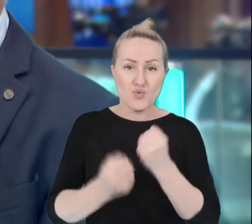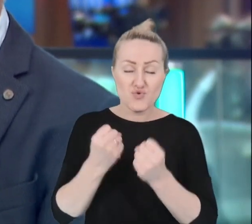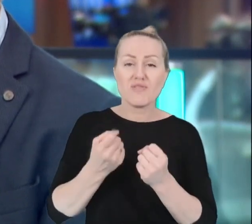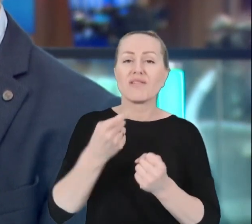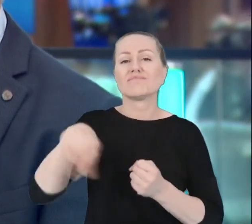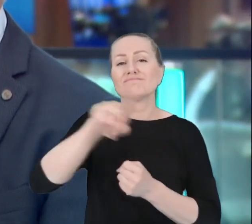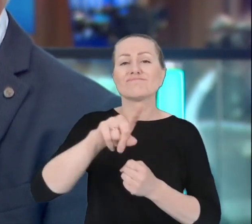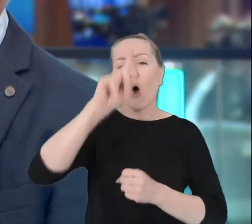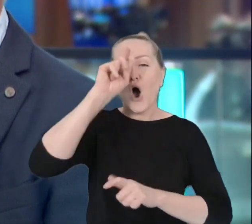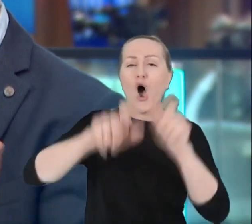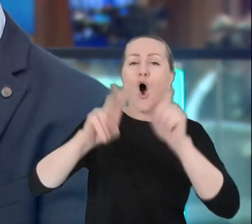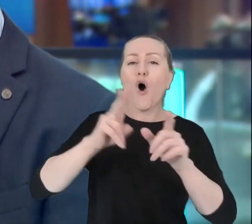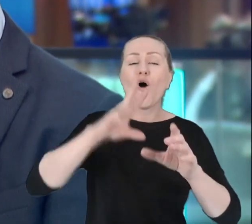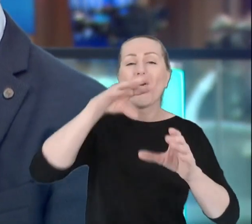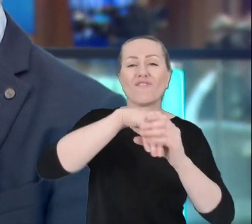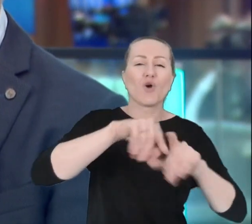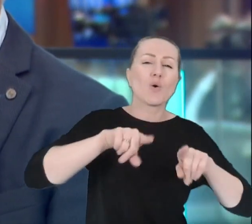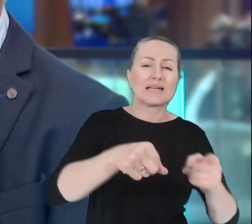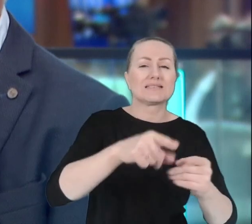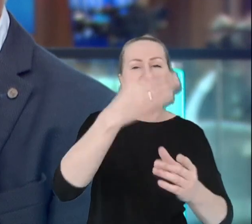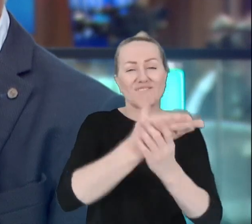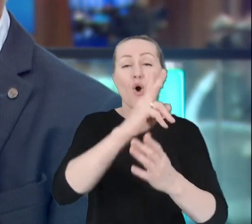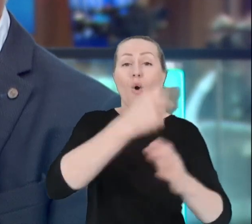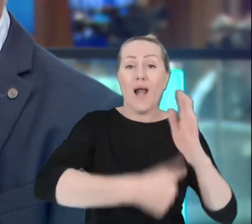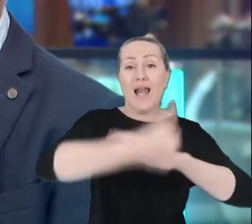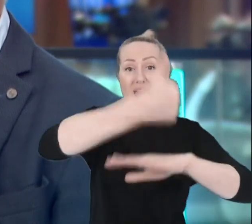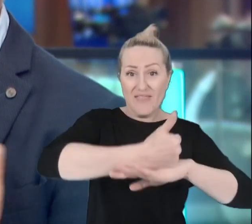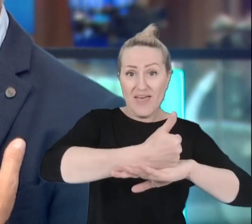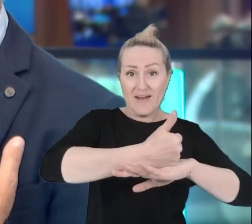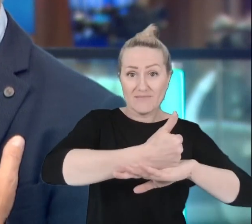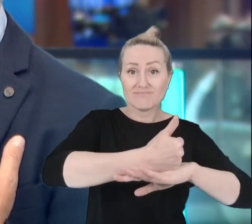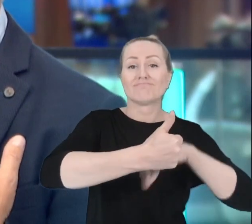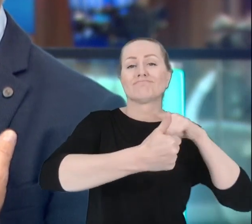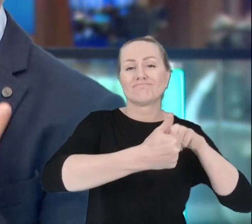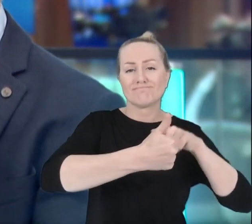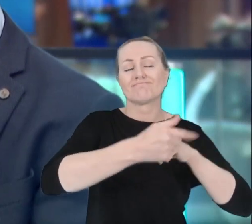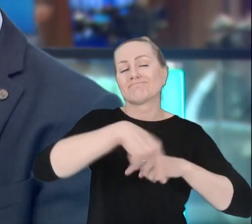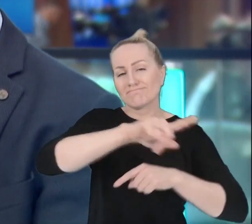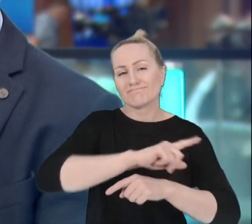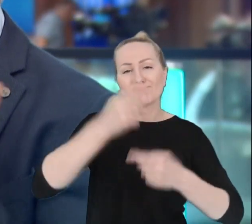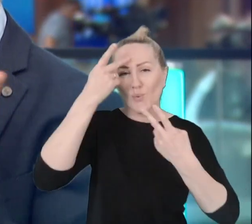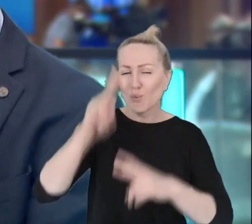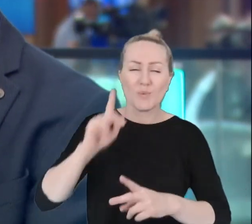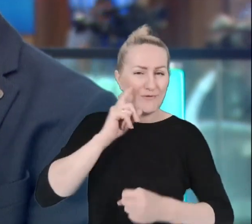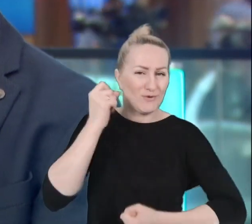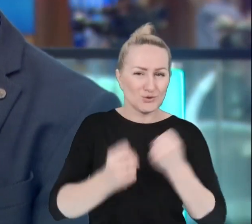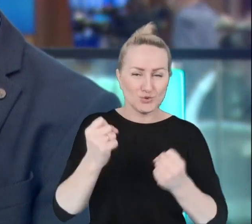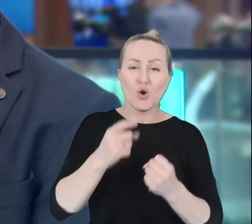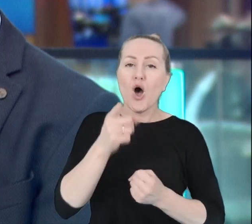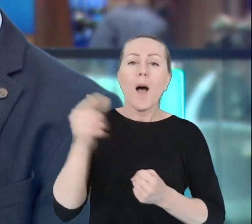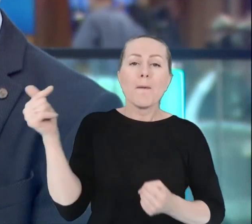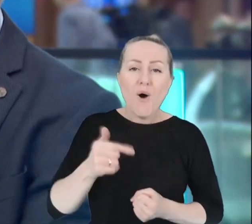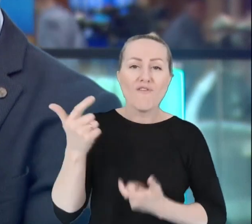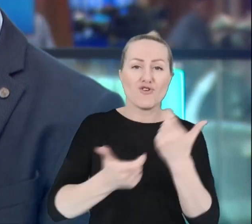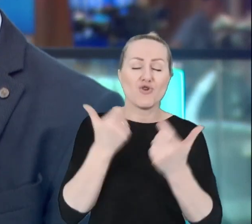w organizacjach, w firmach, w instytucjach publicznych, że to jest w interesie misji tych